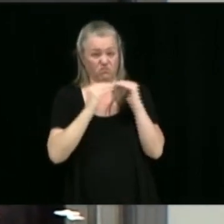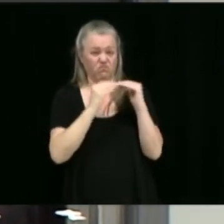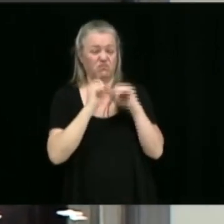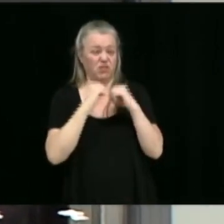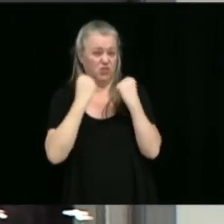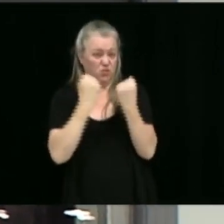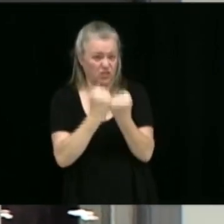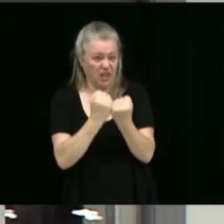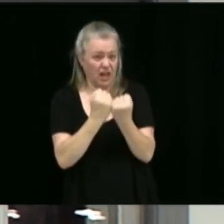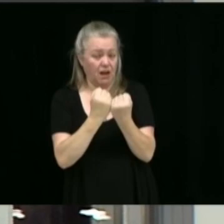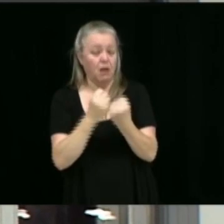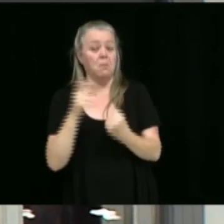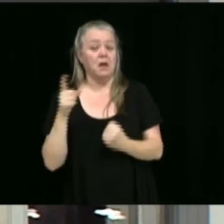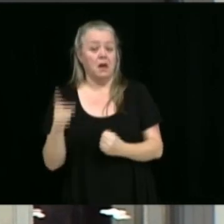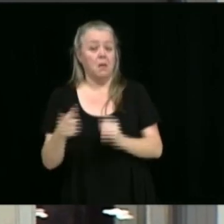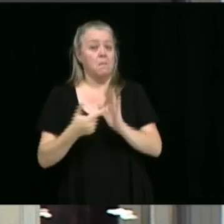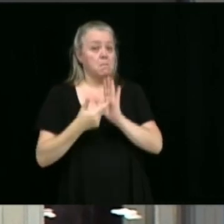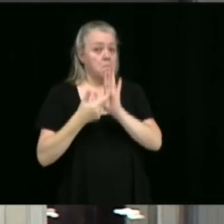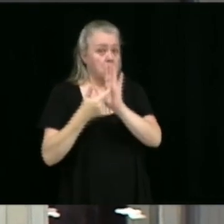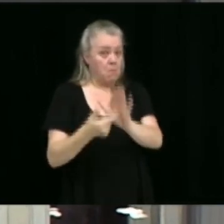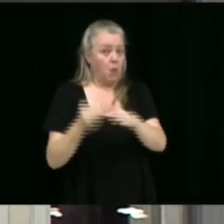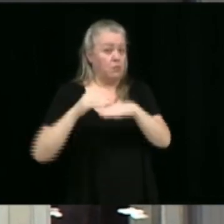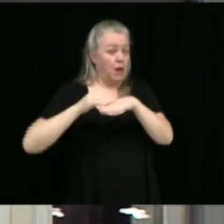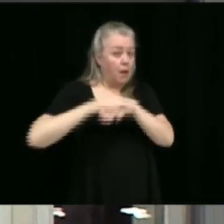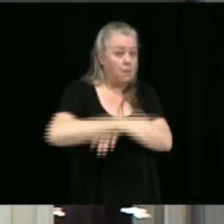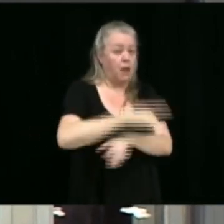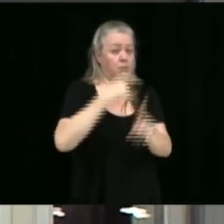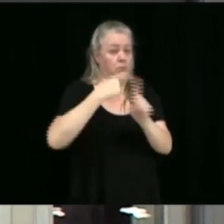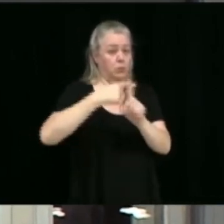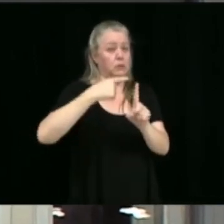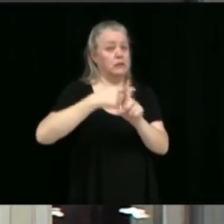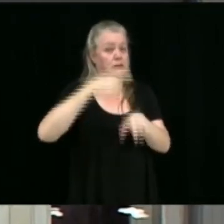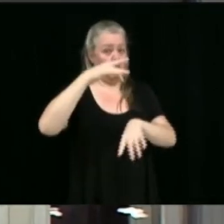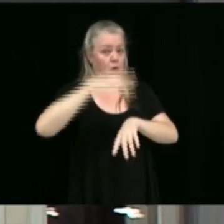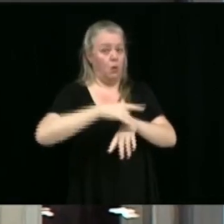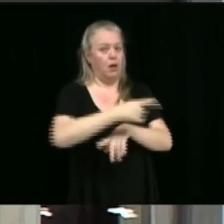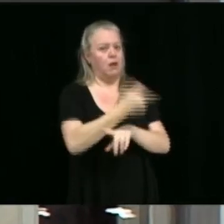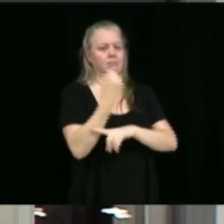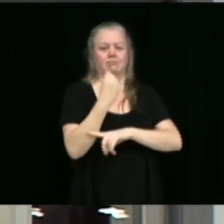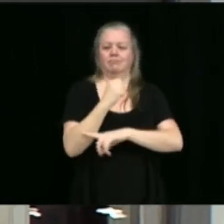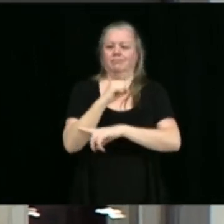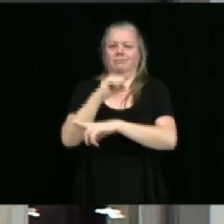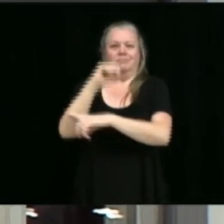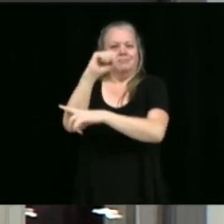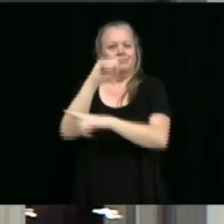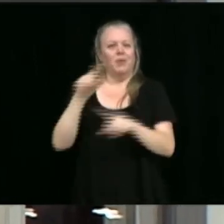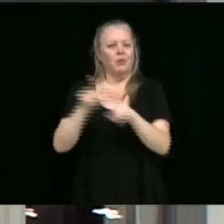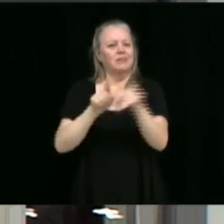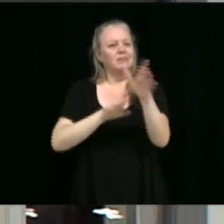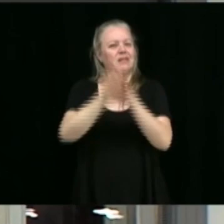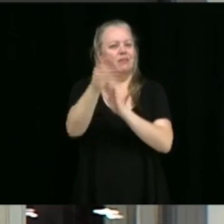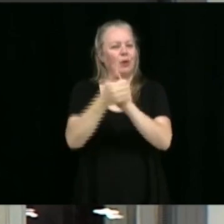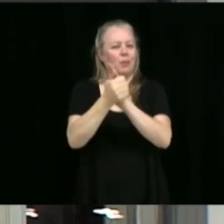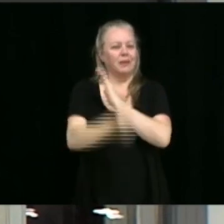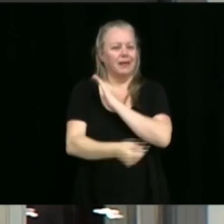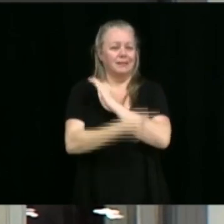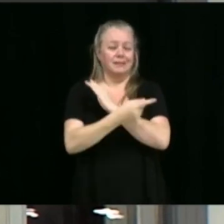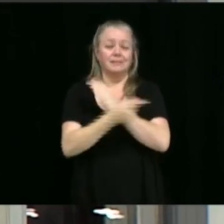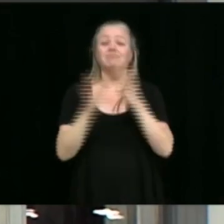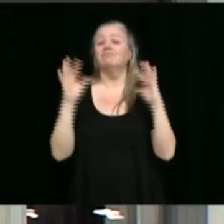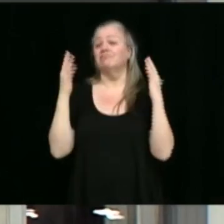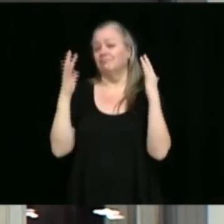impacts positifs concrets comme l'épanouissement et le développement des compétences sur les individus qui y participent. Un